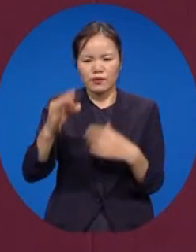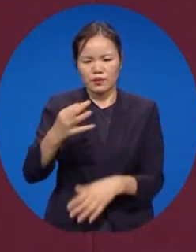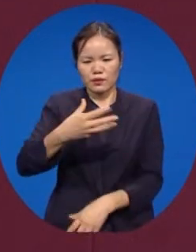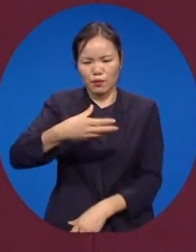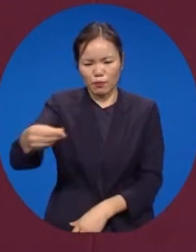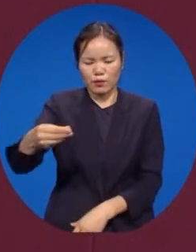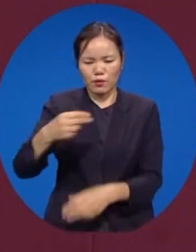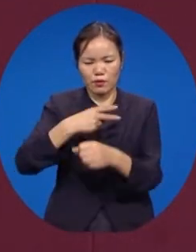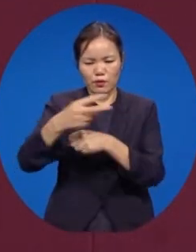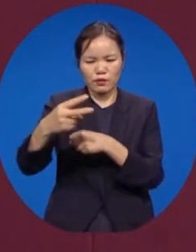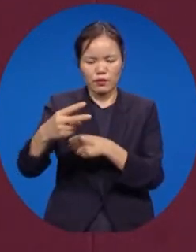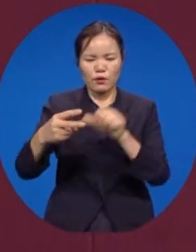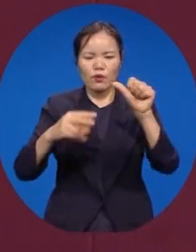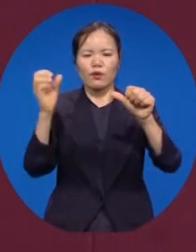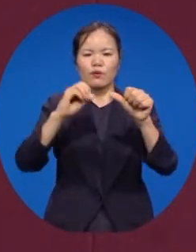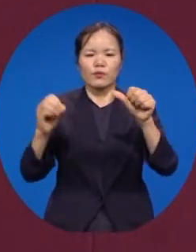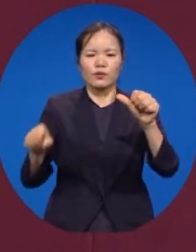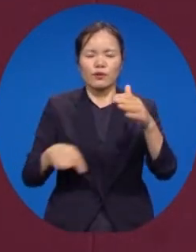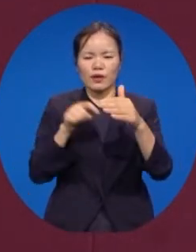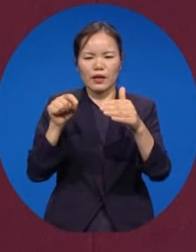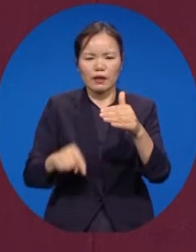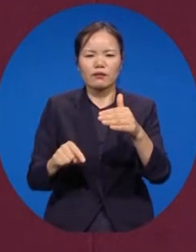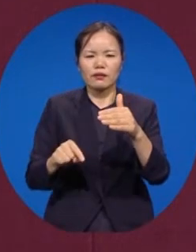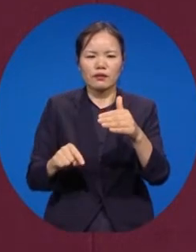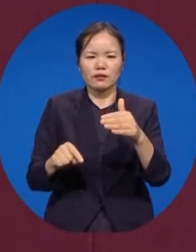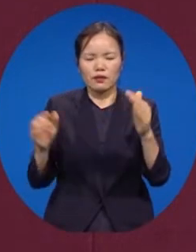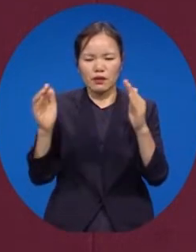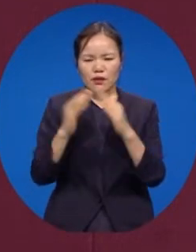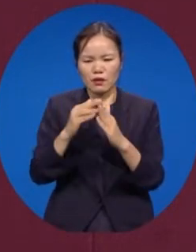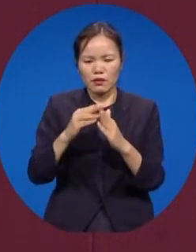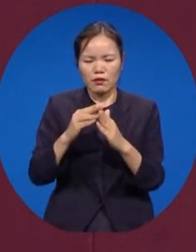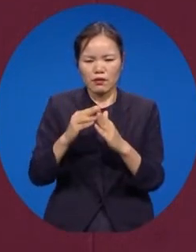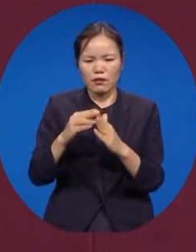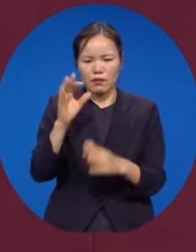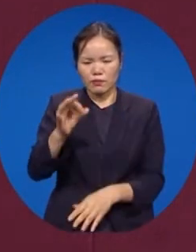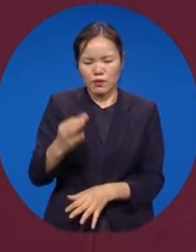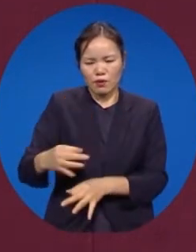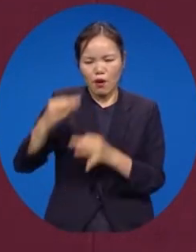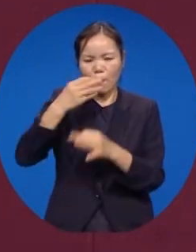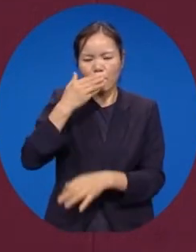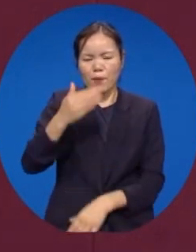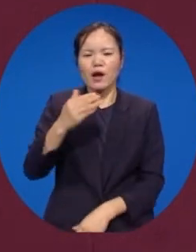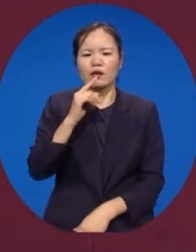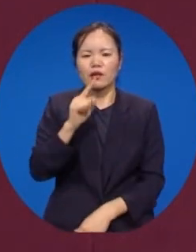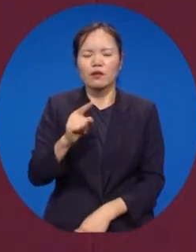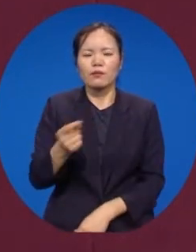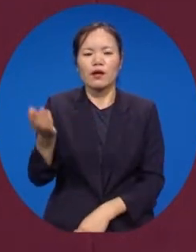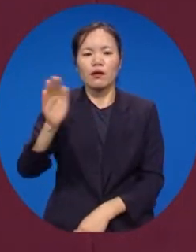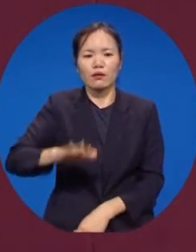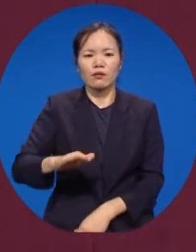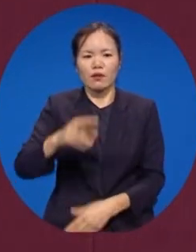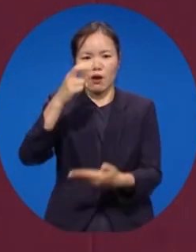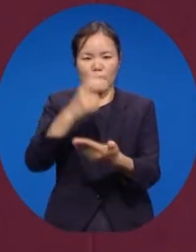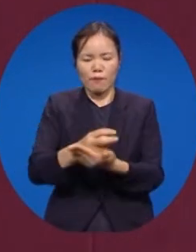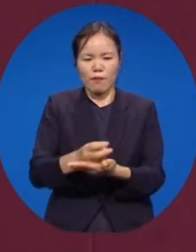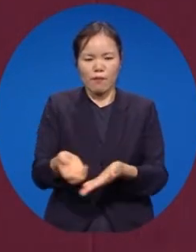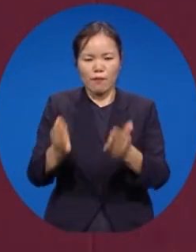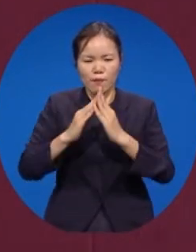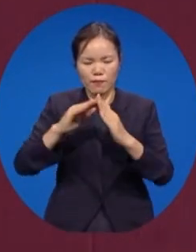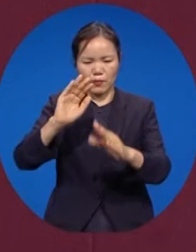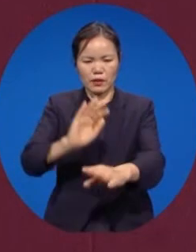후 5% 범위 안에서 집세를 올릴 수 있다고 설명했습니다. 하지만 입법 과정의